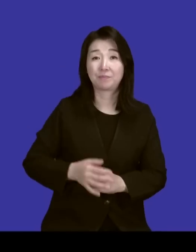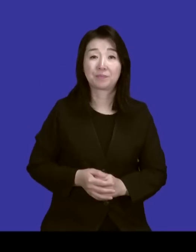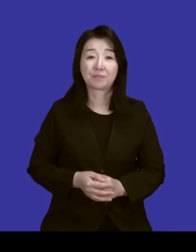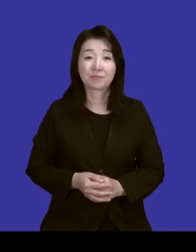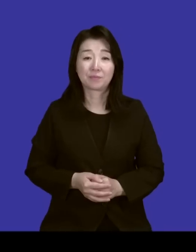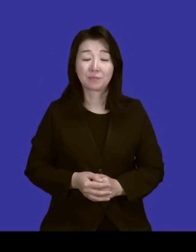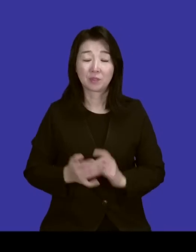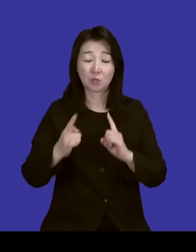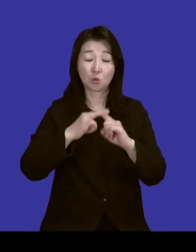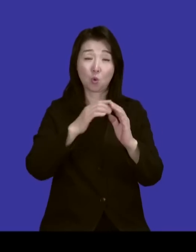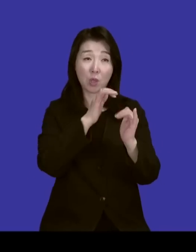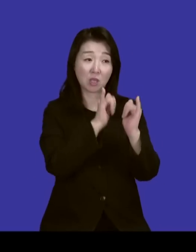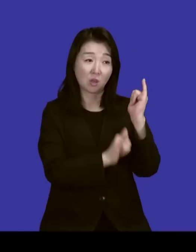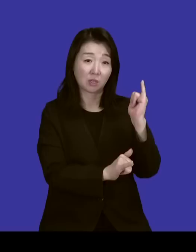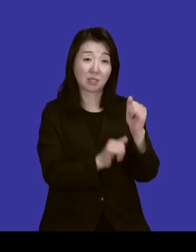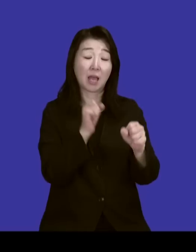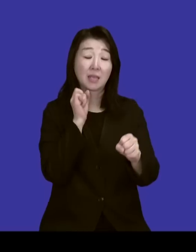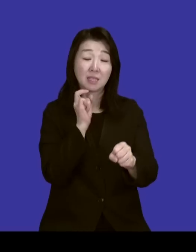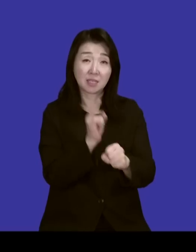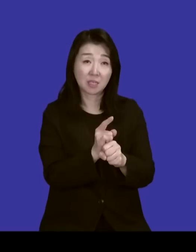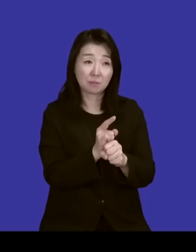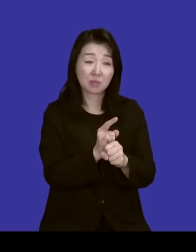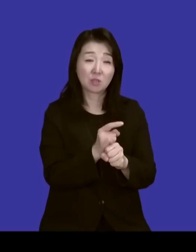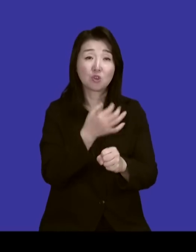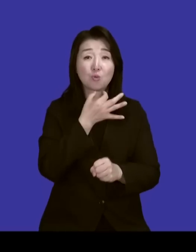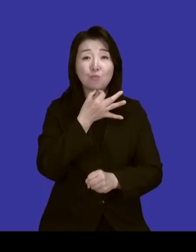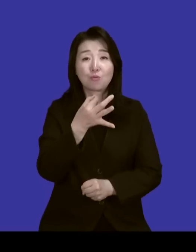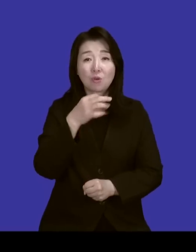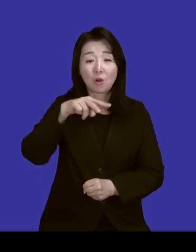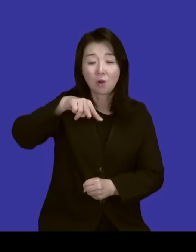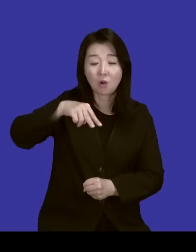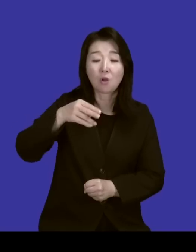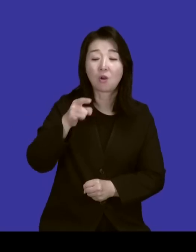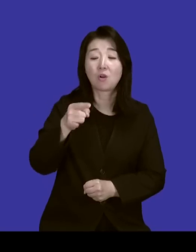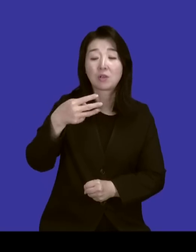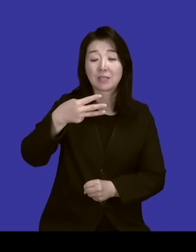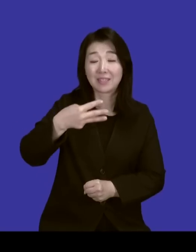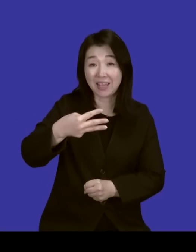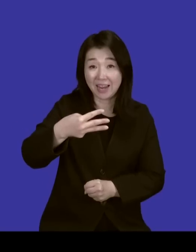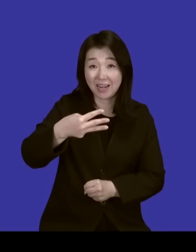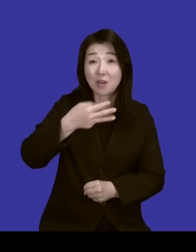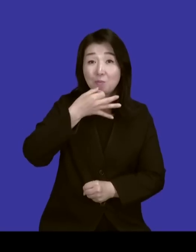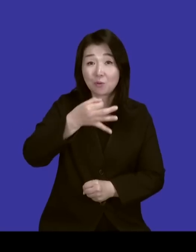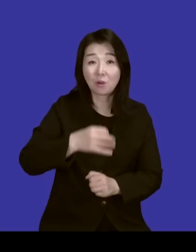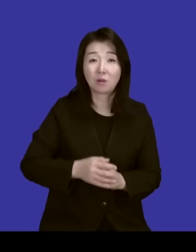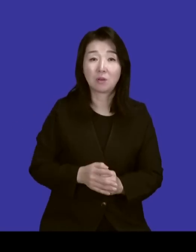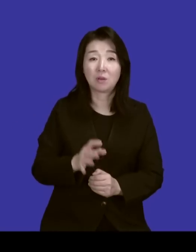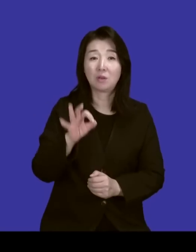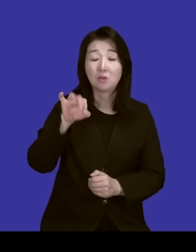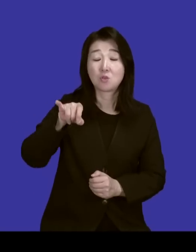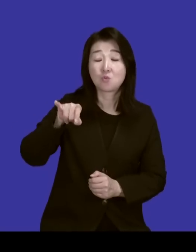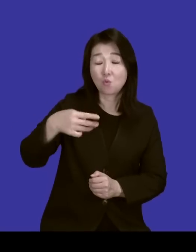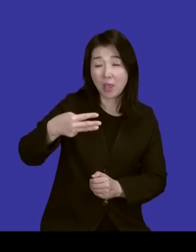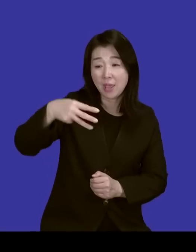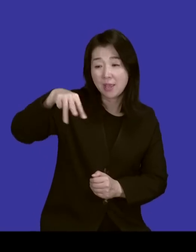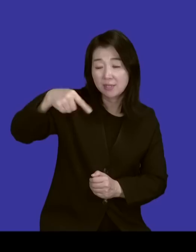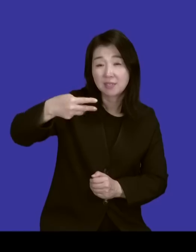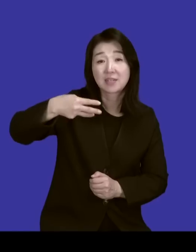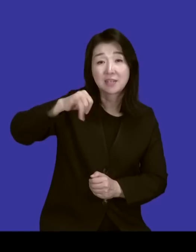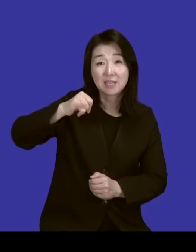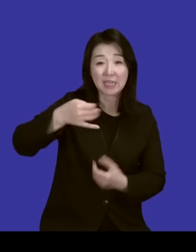교회 역사에서 그것을 셀이라고 부르기도 했고 웨슬리 같은 분은 클래스 미팅이라고 부르기도